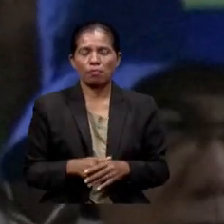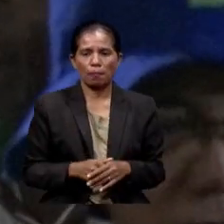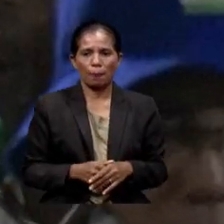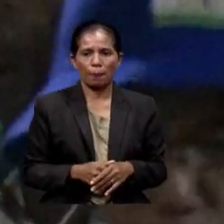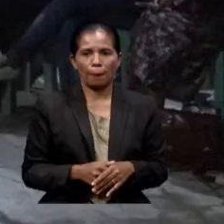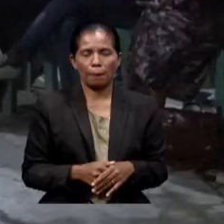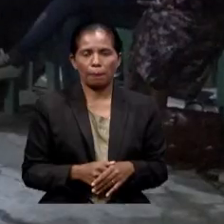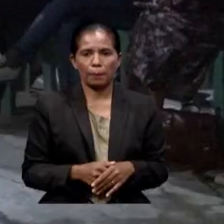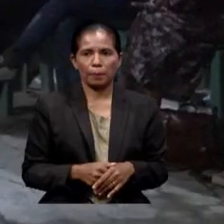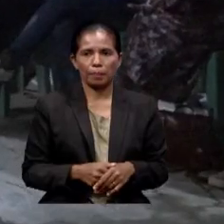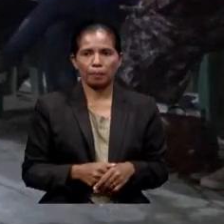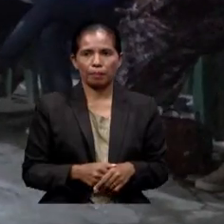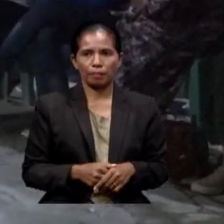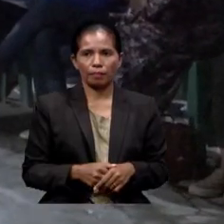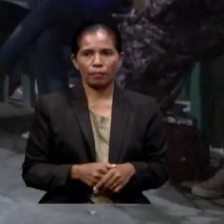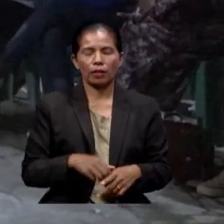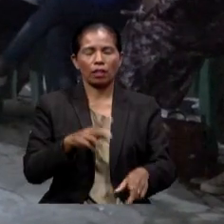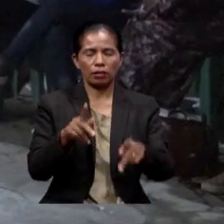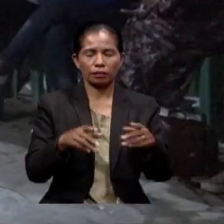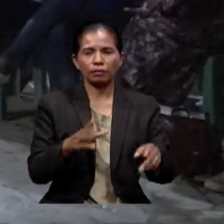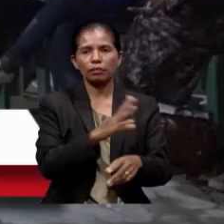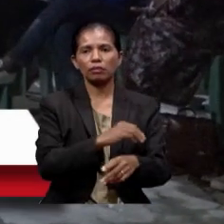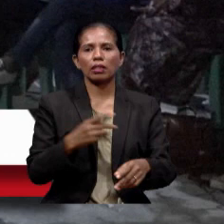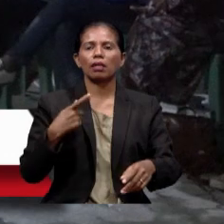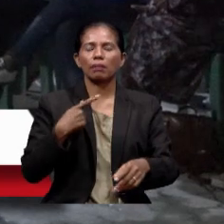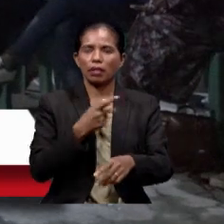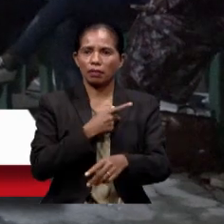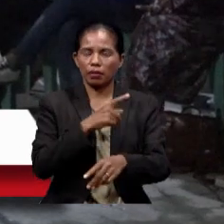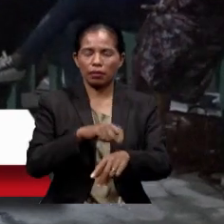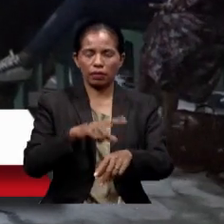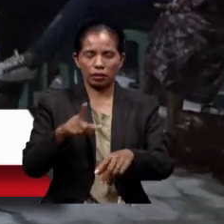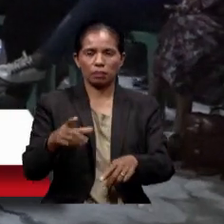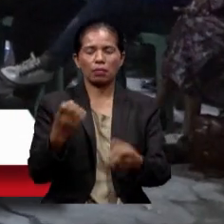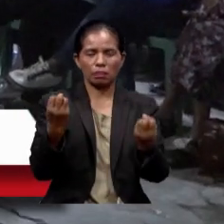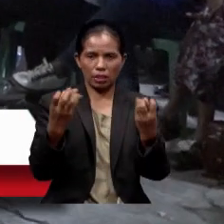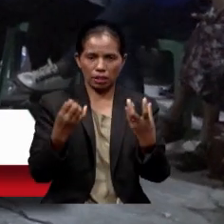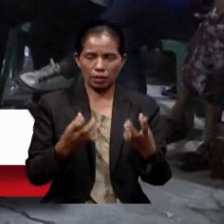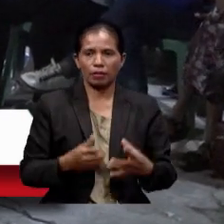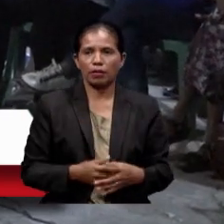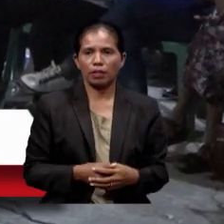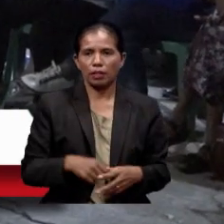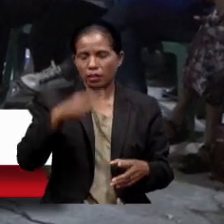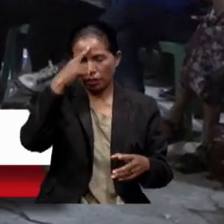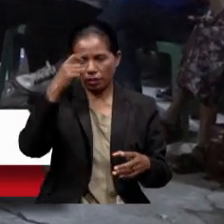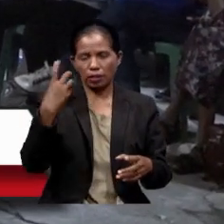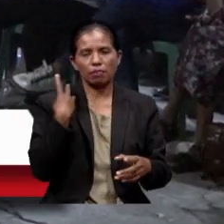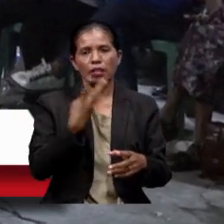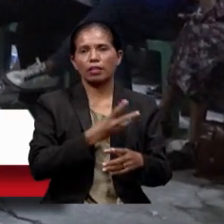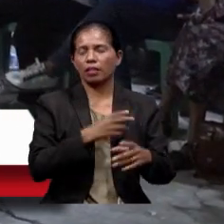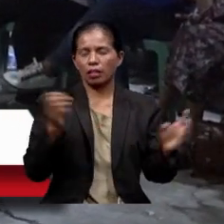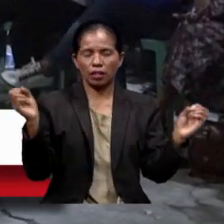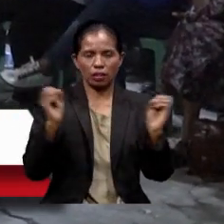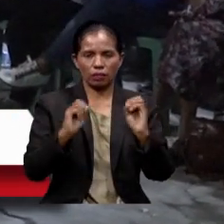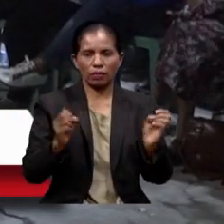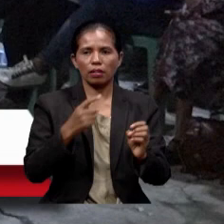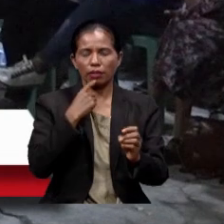Vagaruco, o Parlamento do Bé Macacas, também tem a coi, Parlamento, quando eu